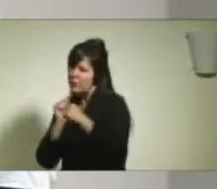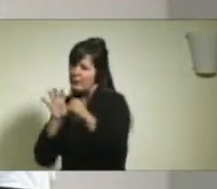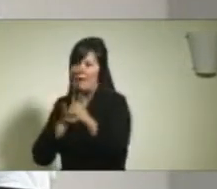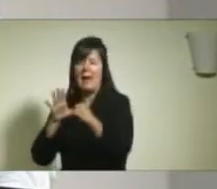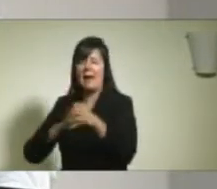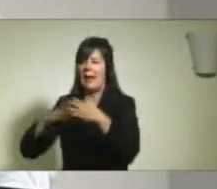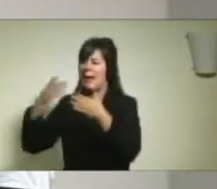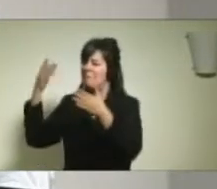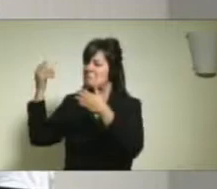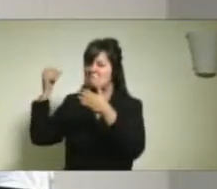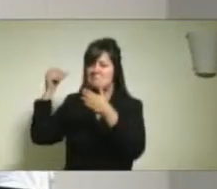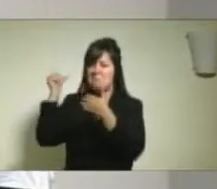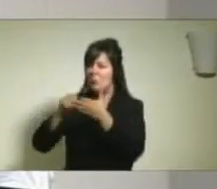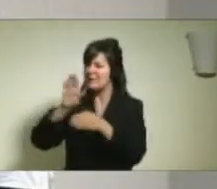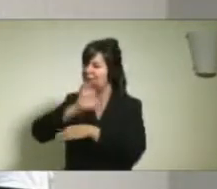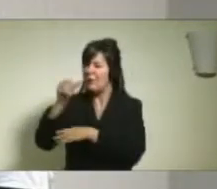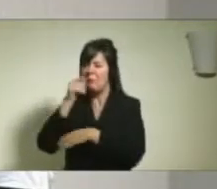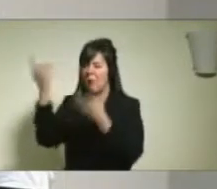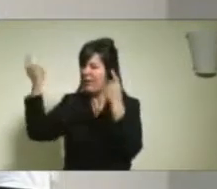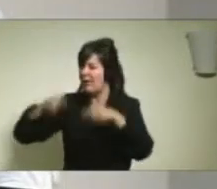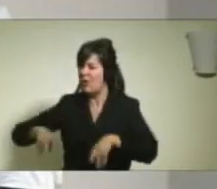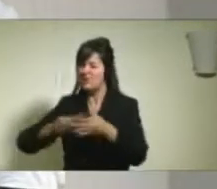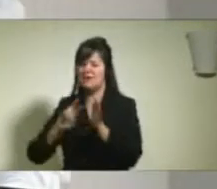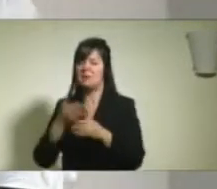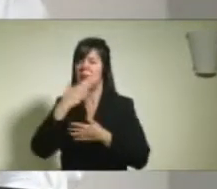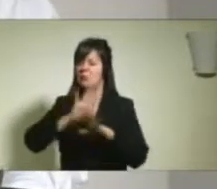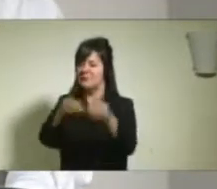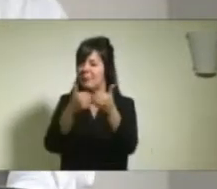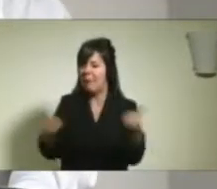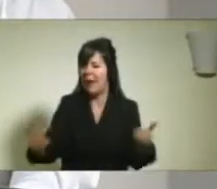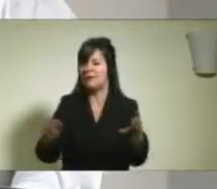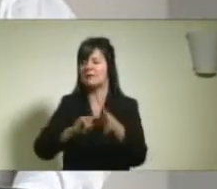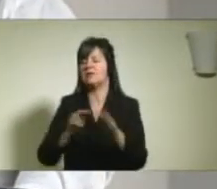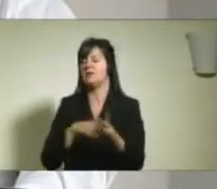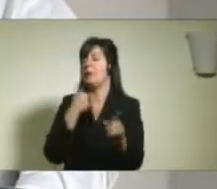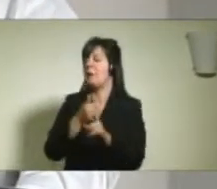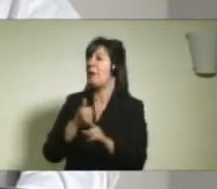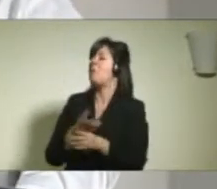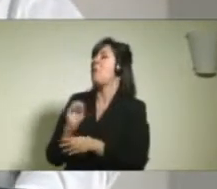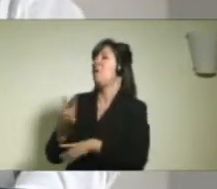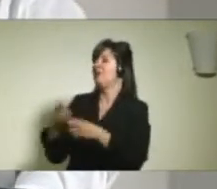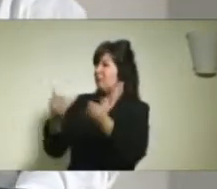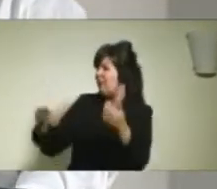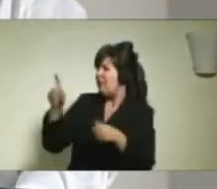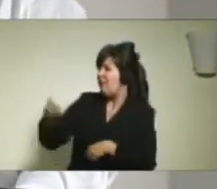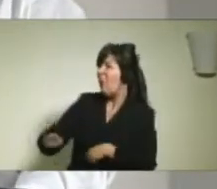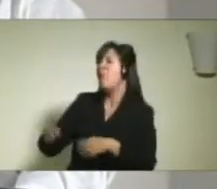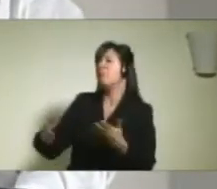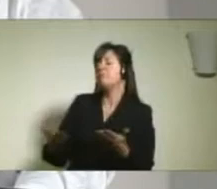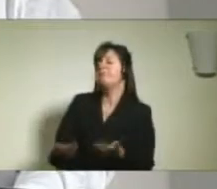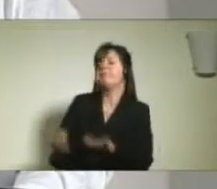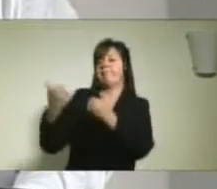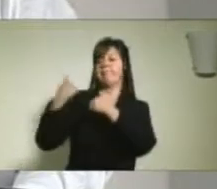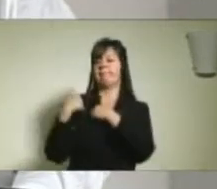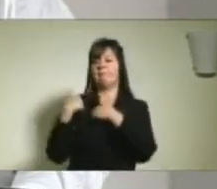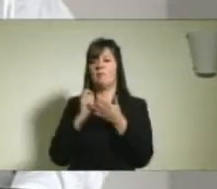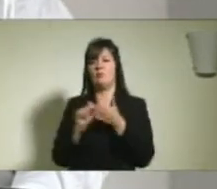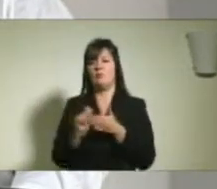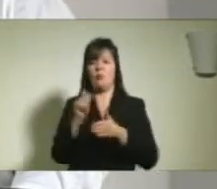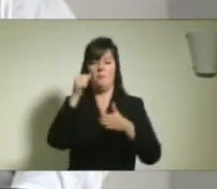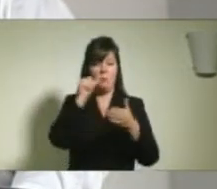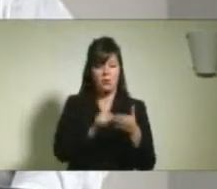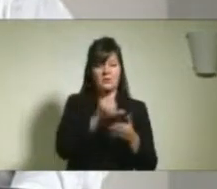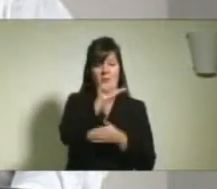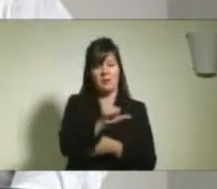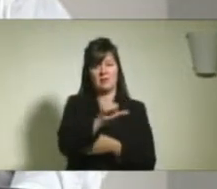et donc il a été décidé qu'ils ne pourraient plus travailler ensemble. Donc elle a assumé la responsabilité du bureau de poste. Mais le mardi et le